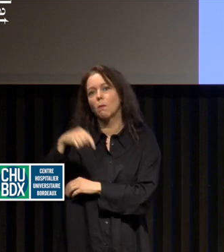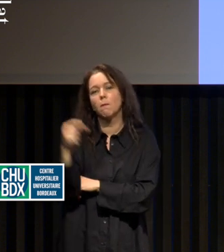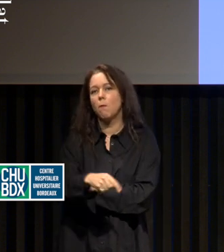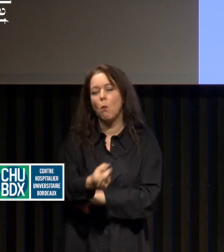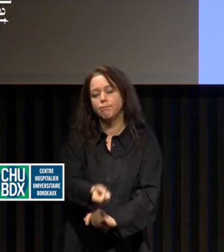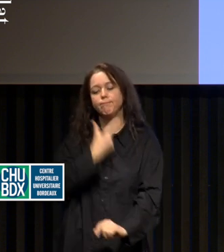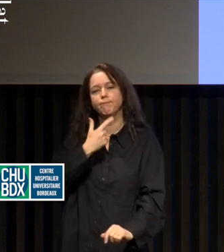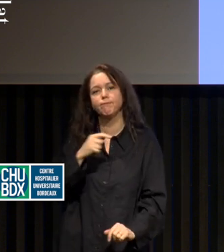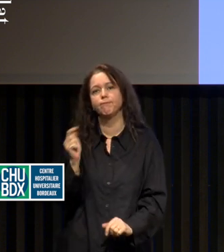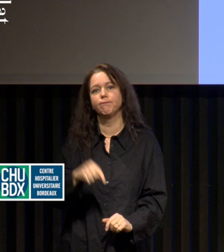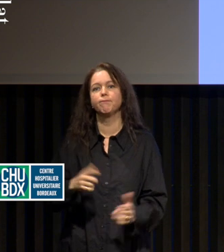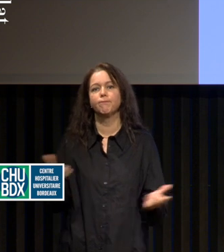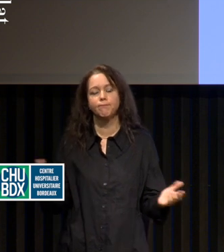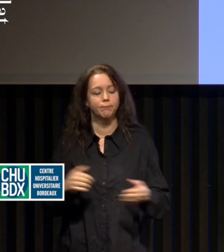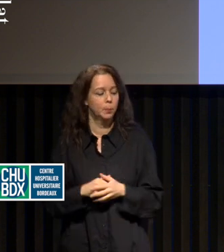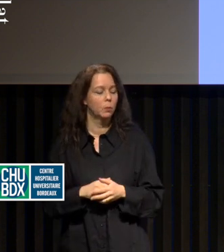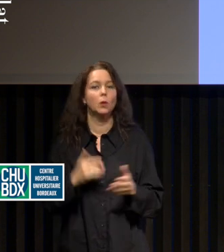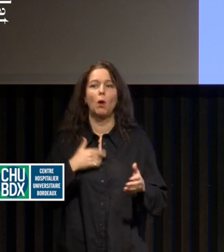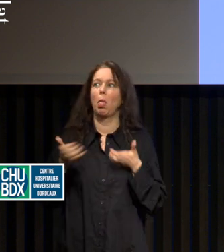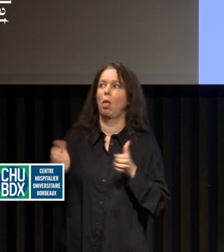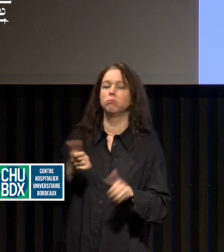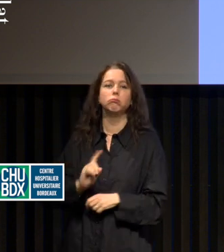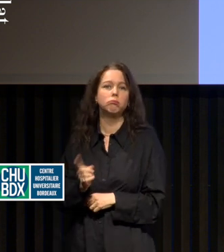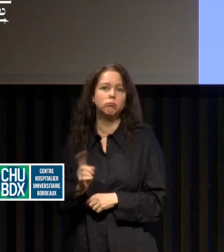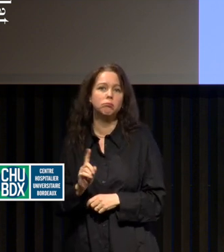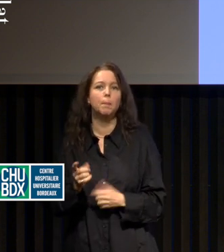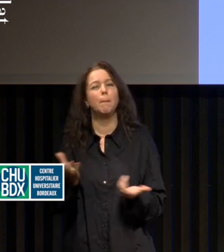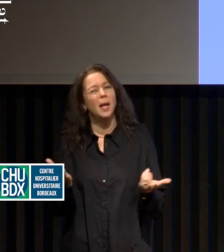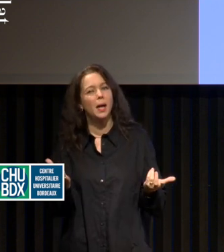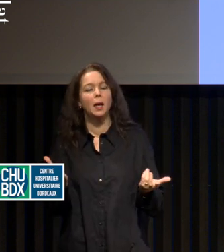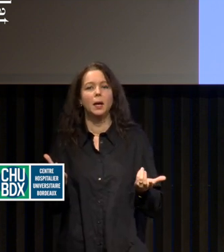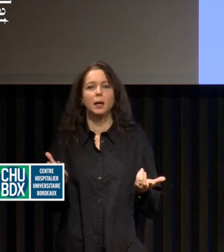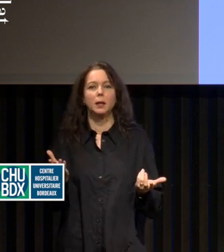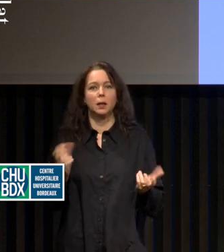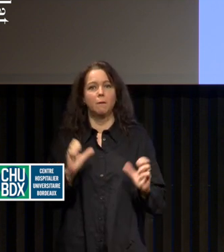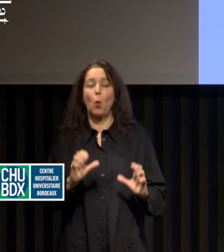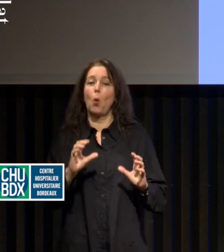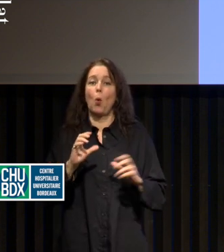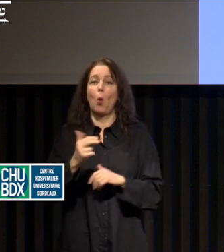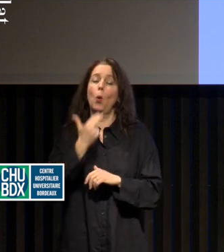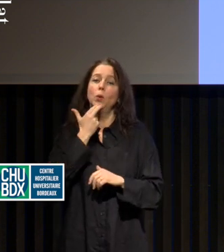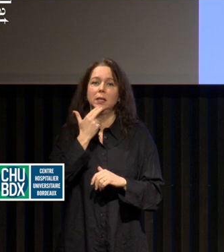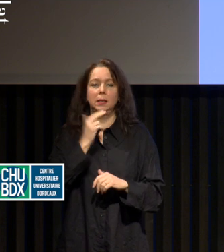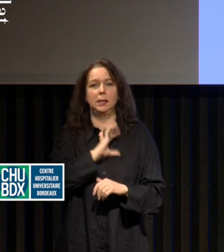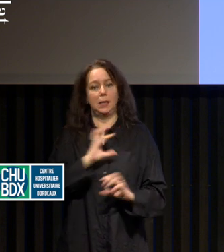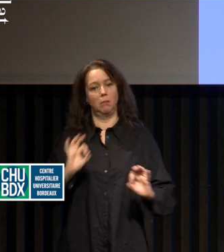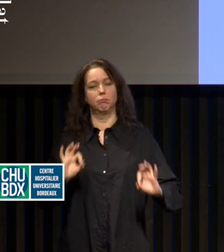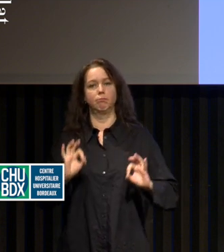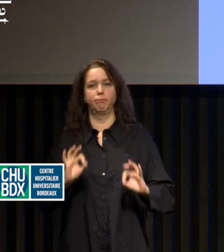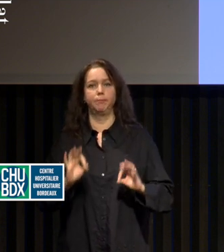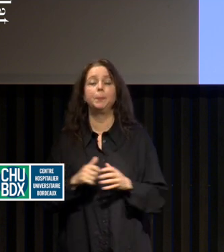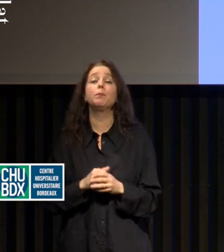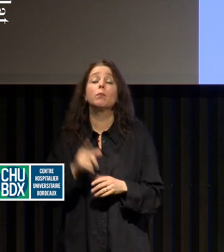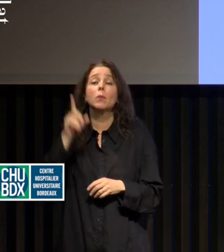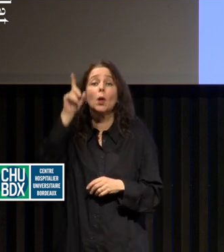indispensables. Donc, il ne faut pas s'en priver. Mais il faut quand même avoir une utilisation qui soit la plus rationnelle possible de ces antibiotiques, parce qu'à chaque